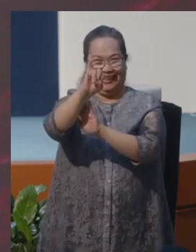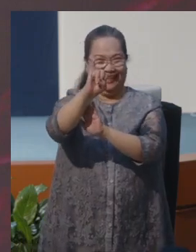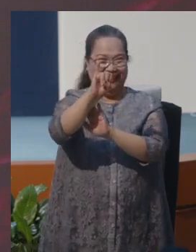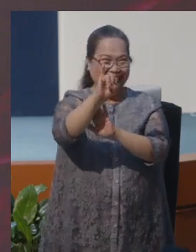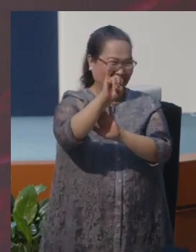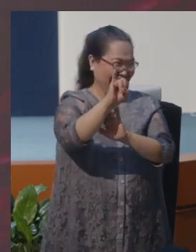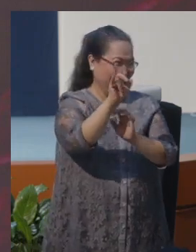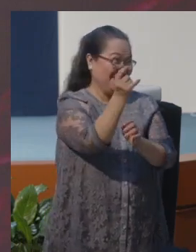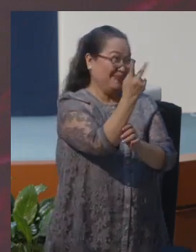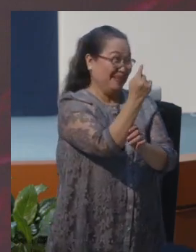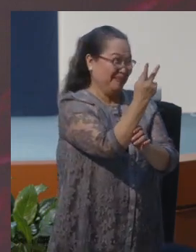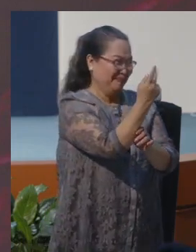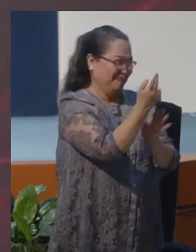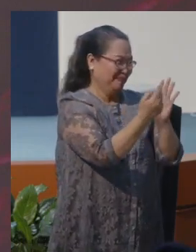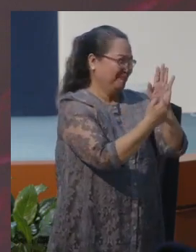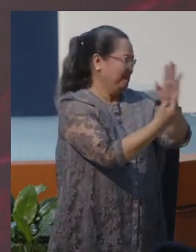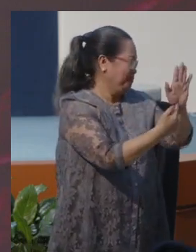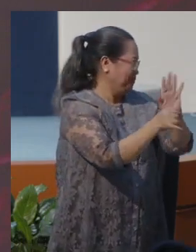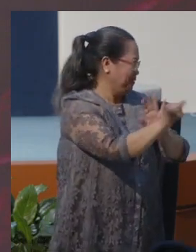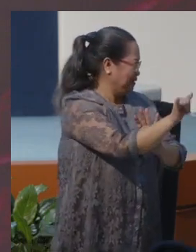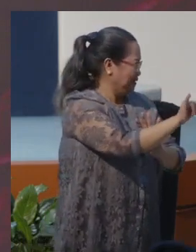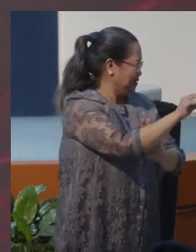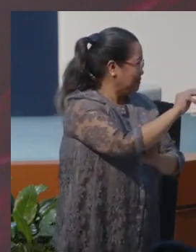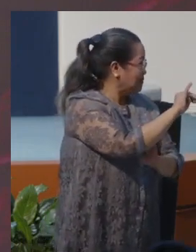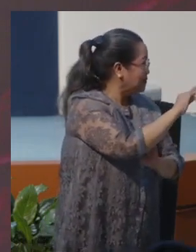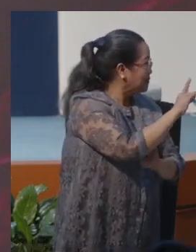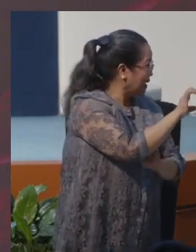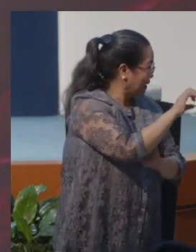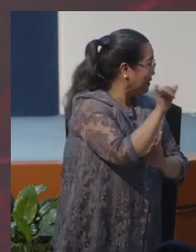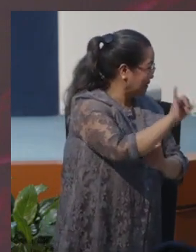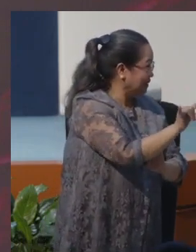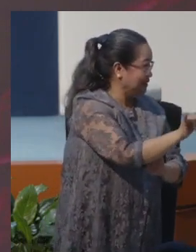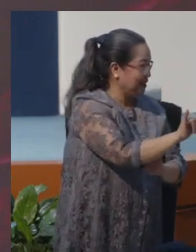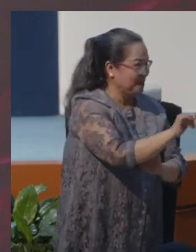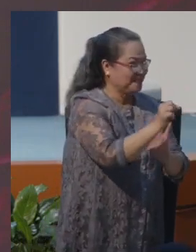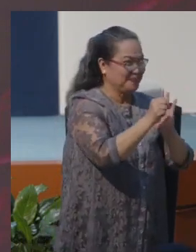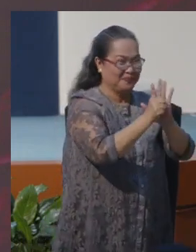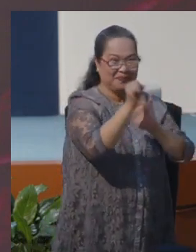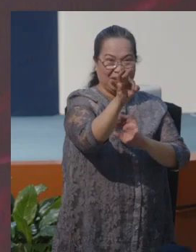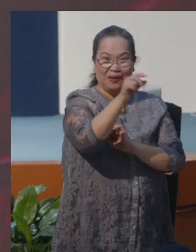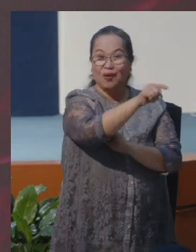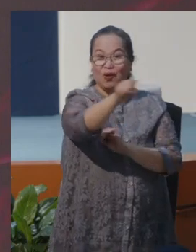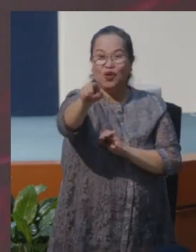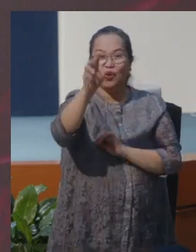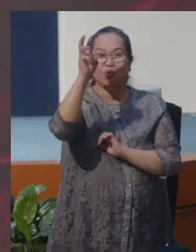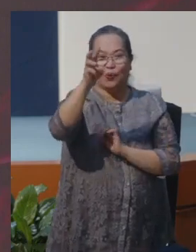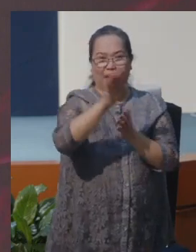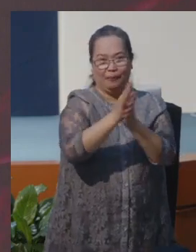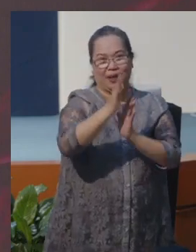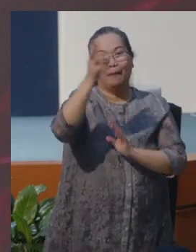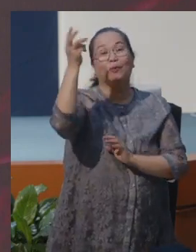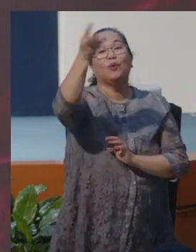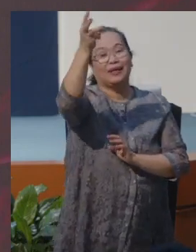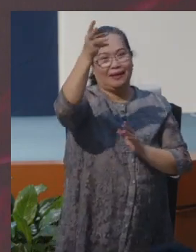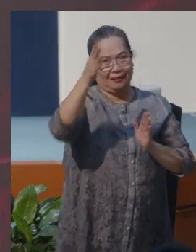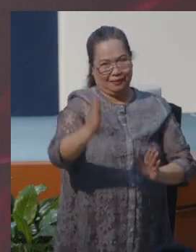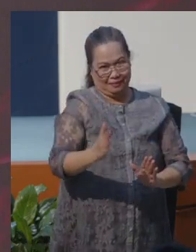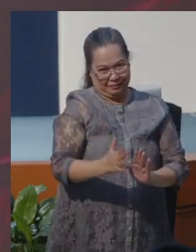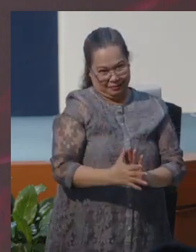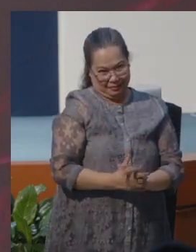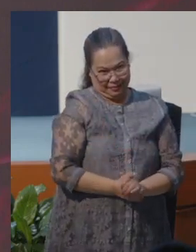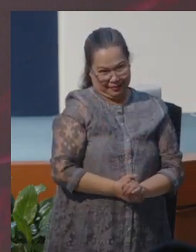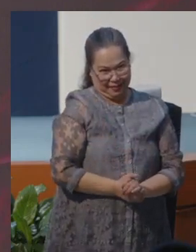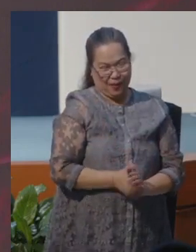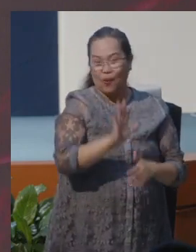yun? Si Mike Enriquez, saksi! Sabi niya, kayo ay magiging saksi sa